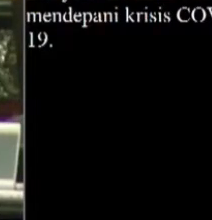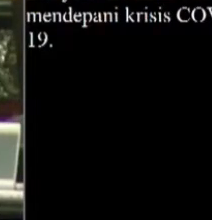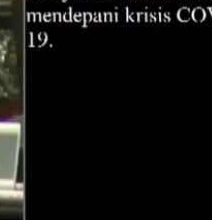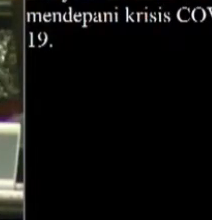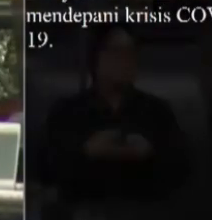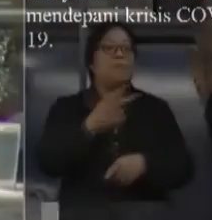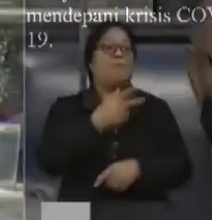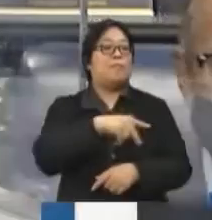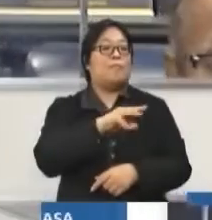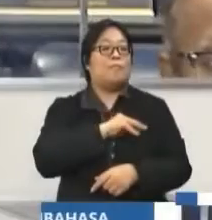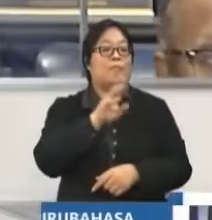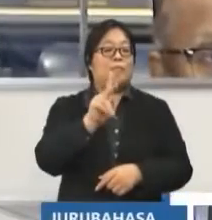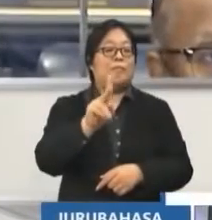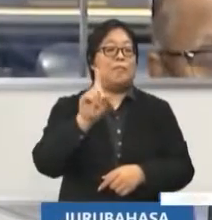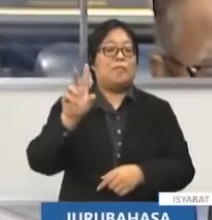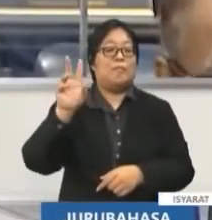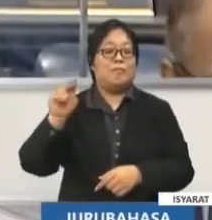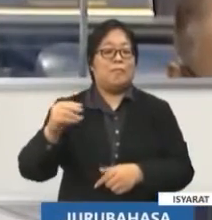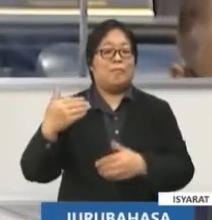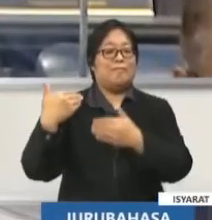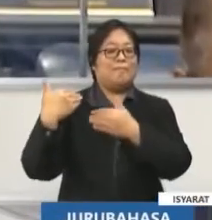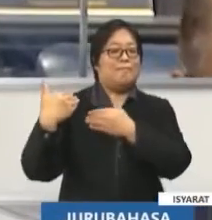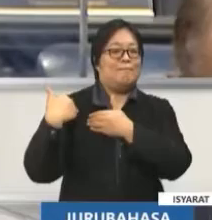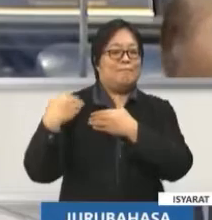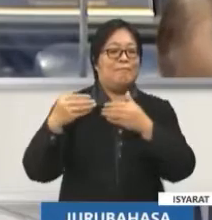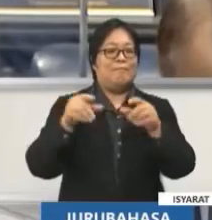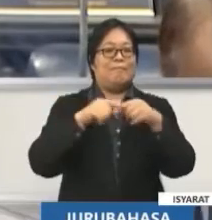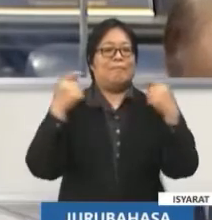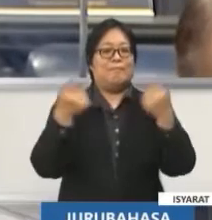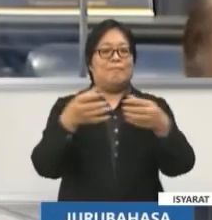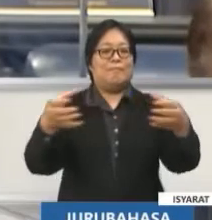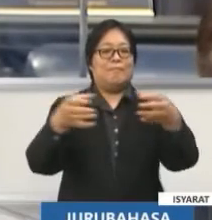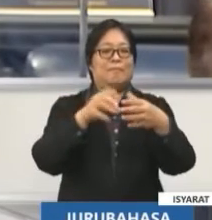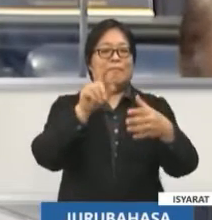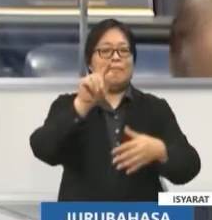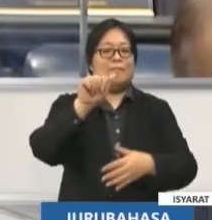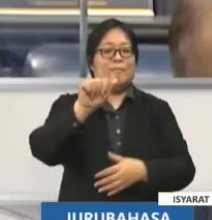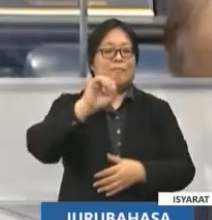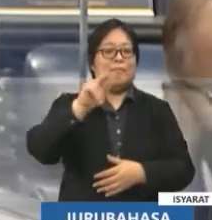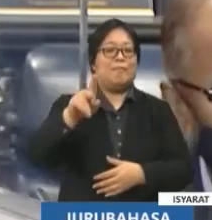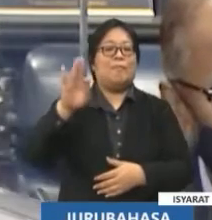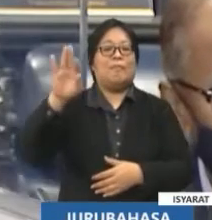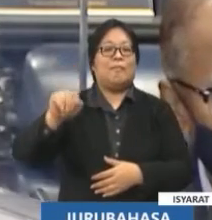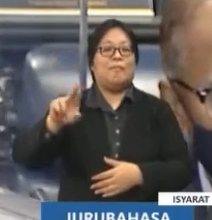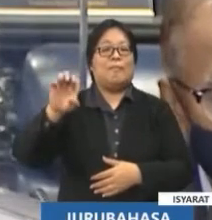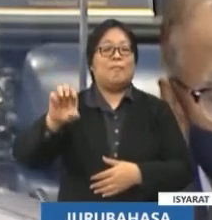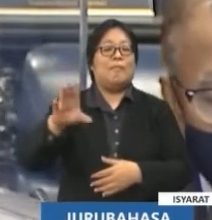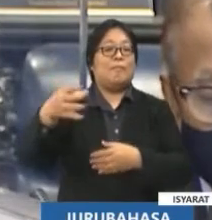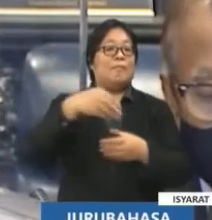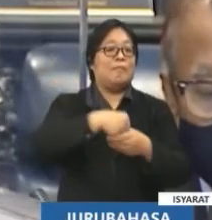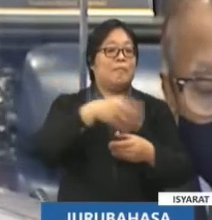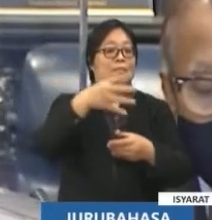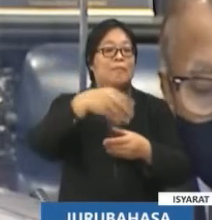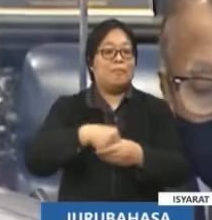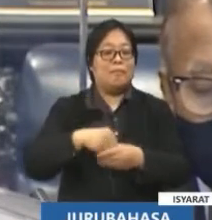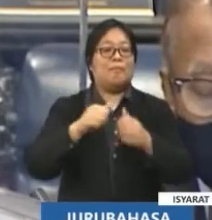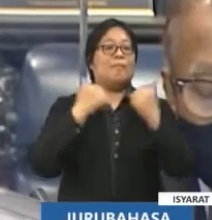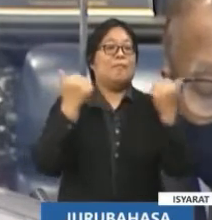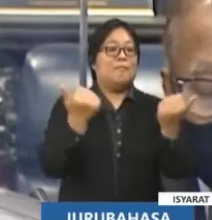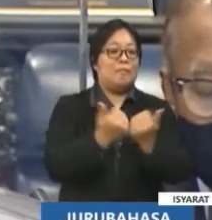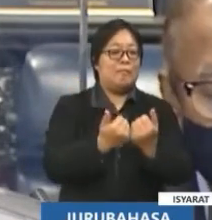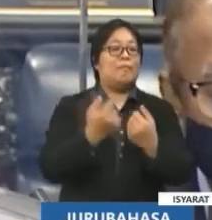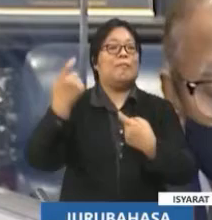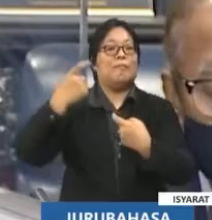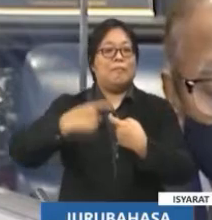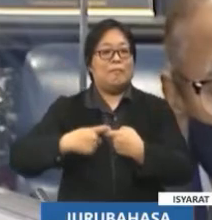supaya Kementerian Dalam Negeri mengetuai pasukan petugas atau taspos yang dianggap tahi oleh agency agency